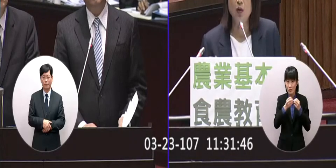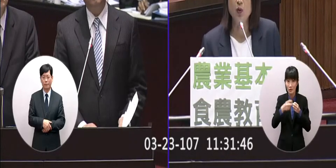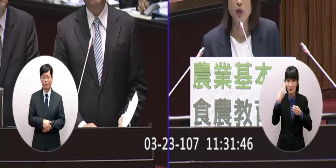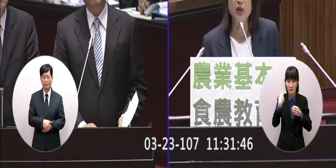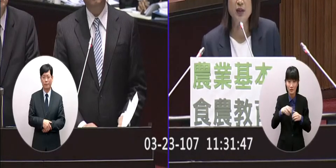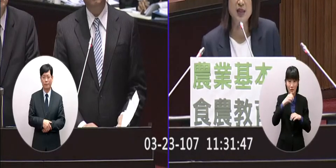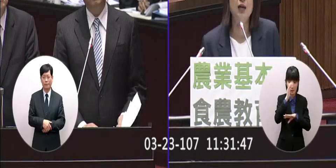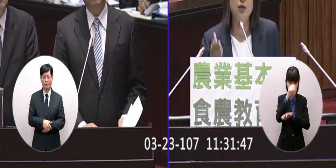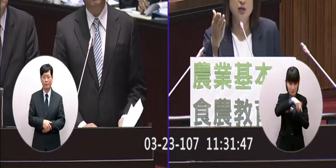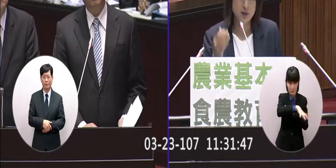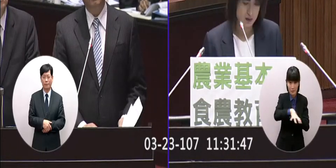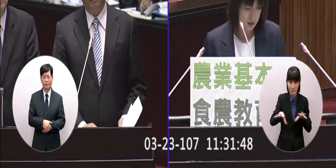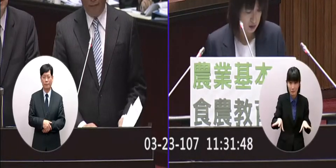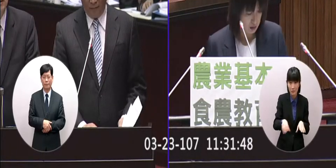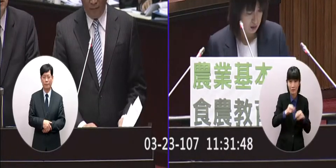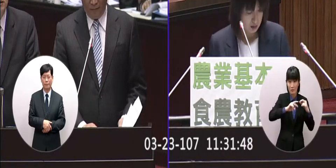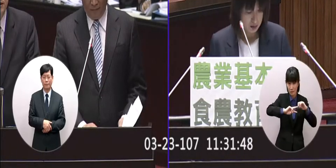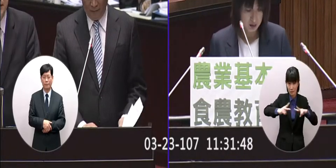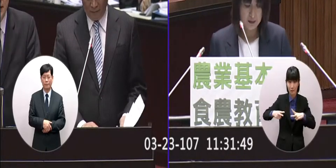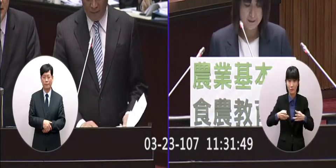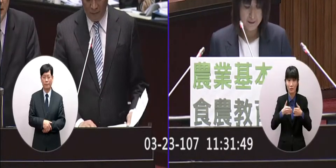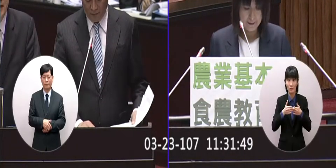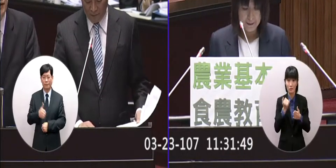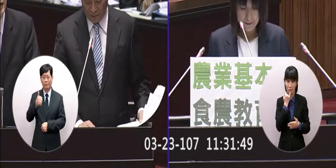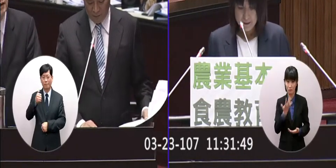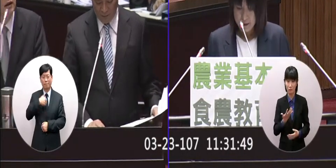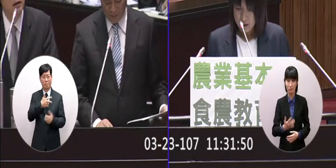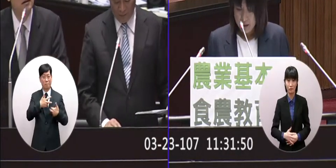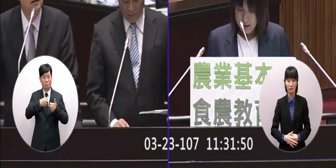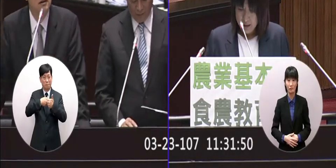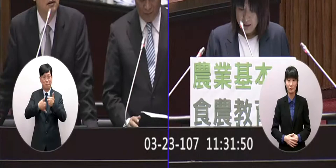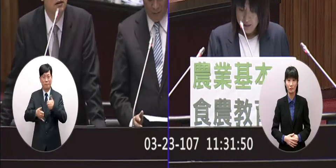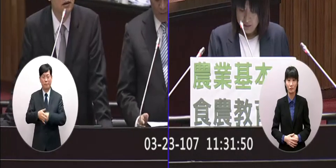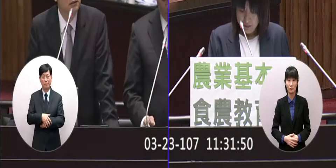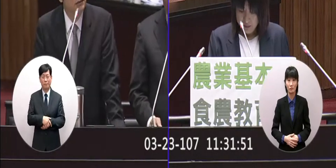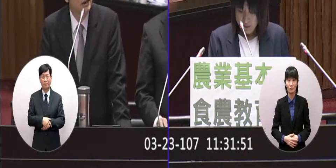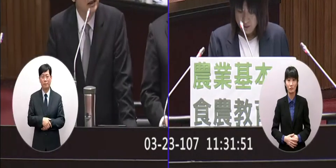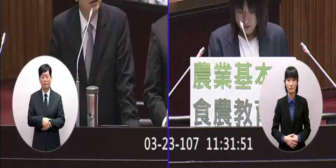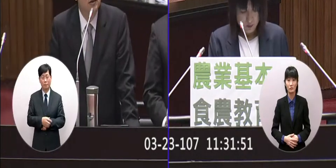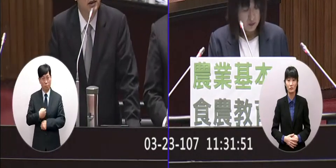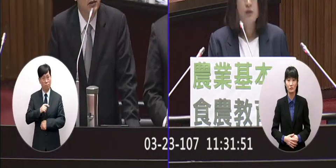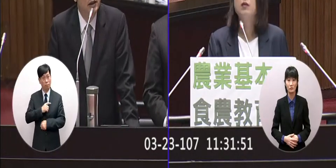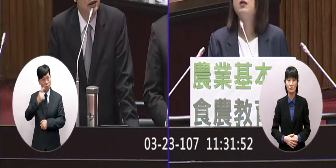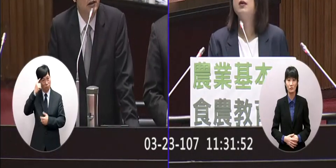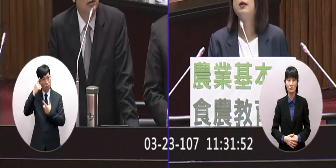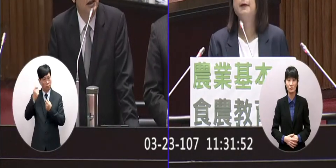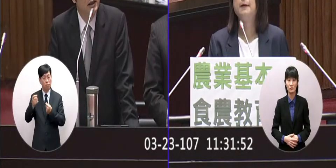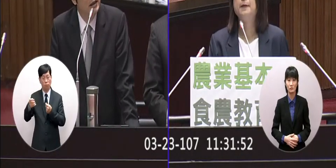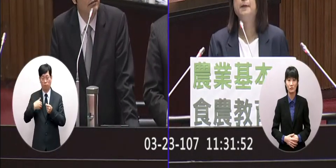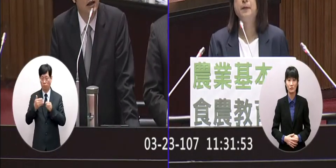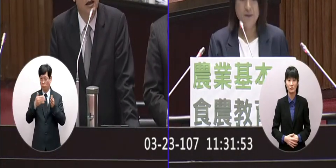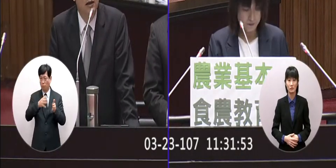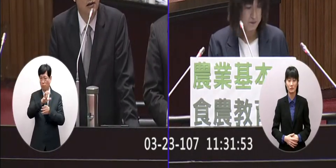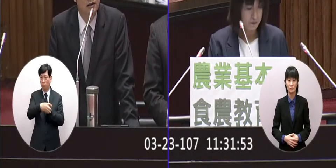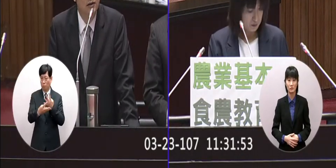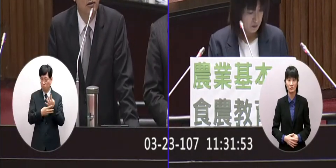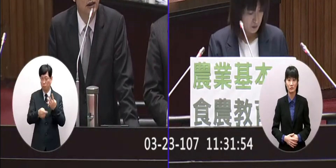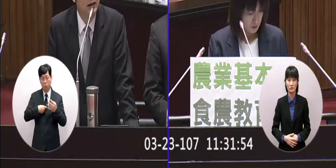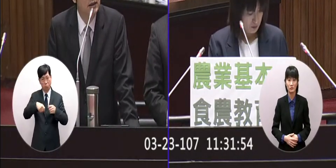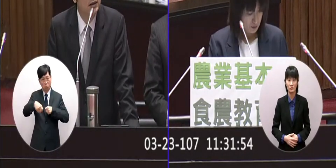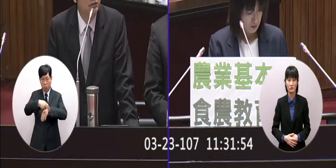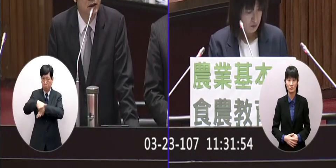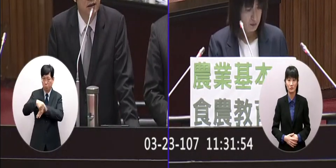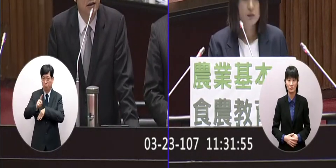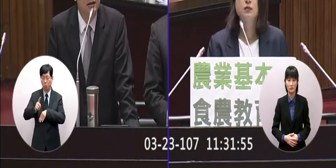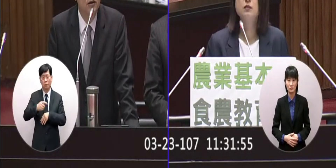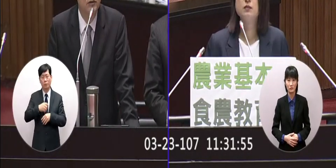整农委会的架构？ 是，感谢蔡委员哈、我非常认同你对农业的看法了哈、农